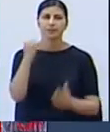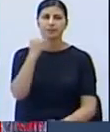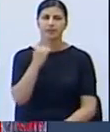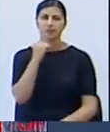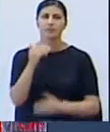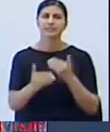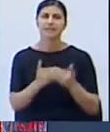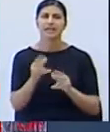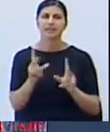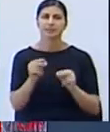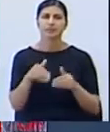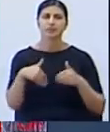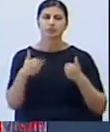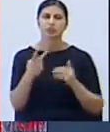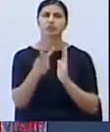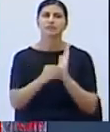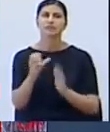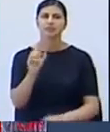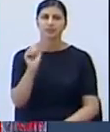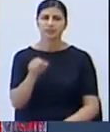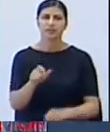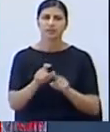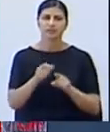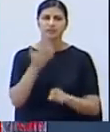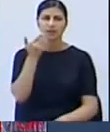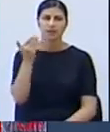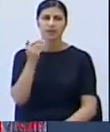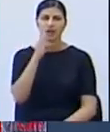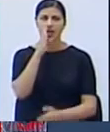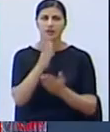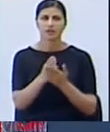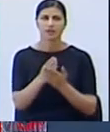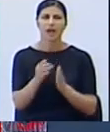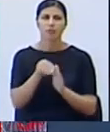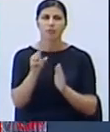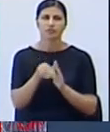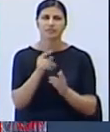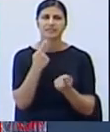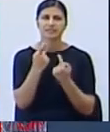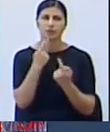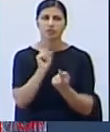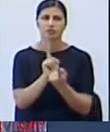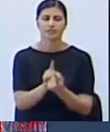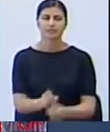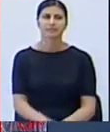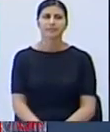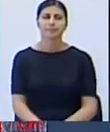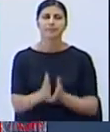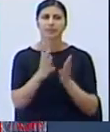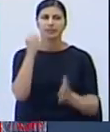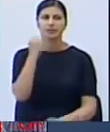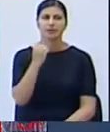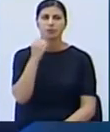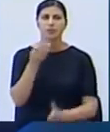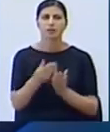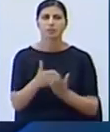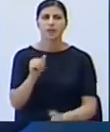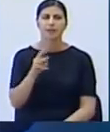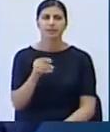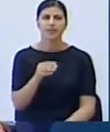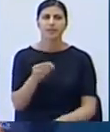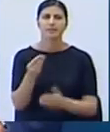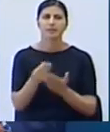გისურვებთ. თქვენ კვლავ გექნებათ 26 სექტემბერს საშუალება ამ მრჩეველთან ასე თქვა საუბრის შეხვედრის. დიდი მადლობა ბატონო მამუკა მაყურებელს შევახსენებ